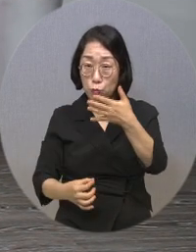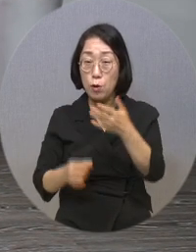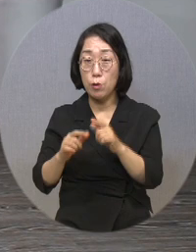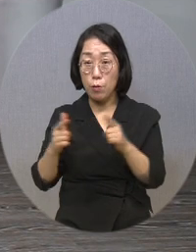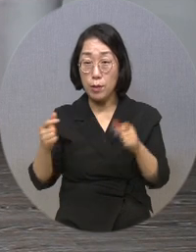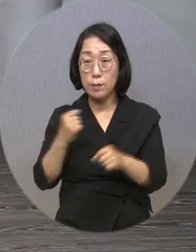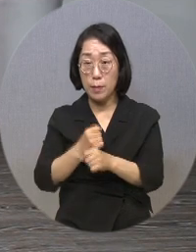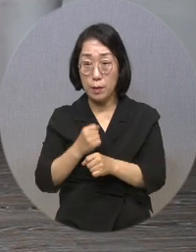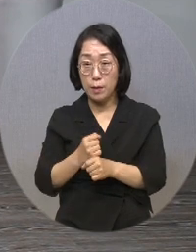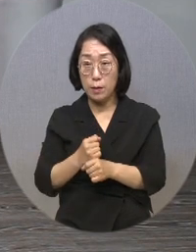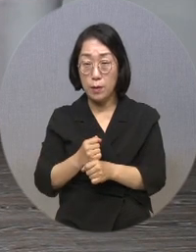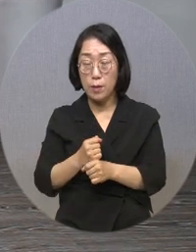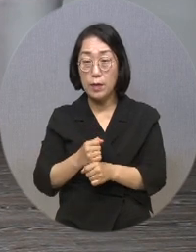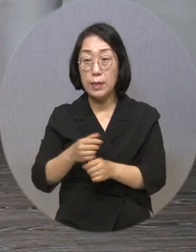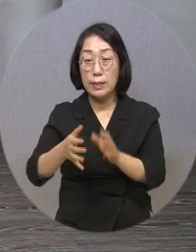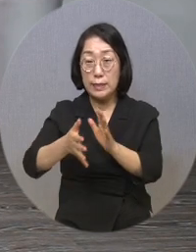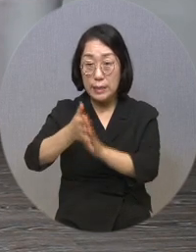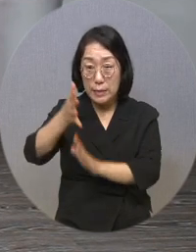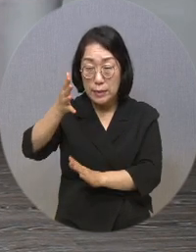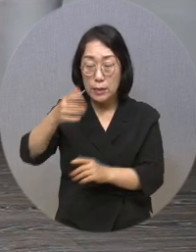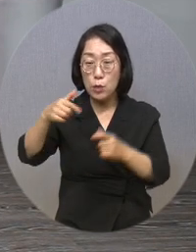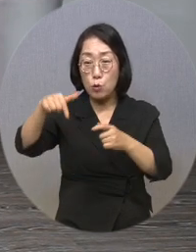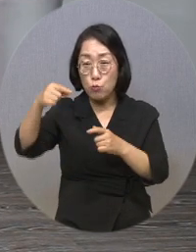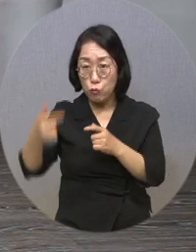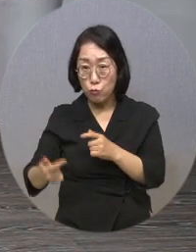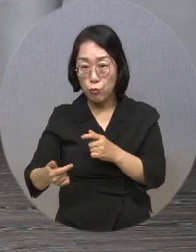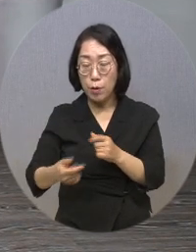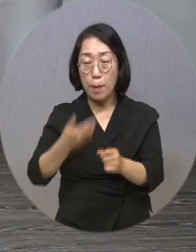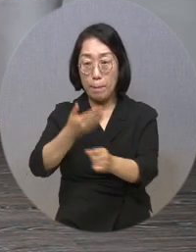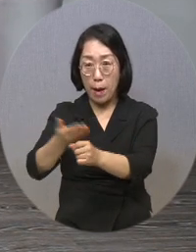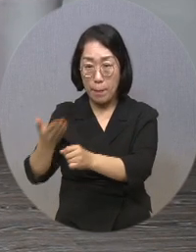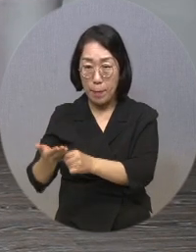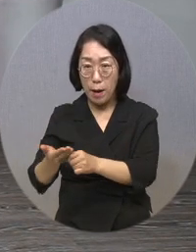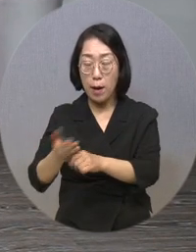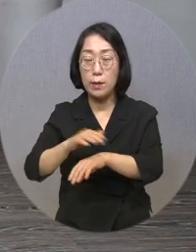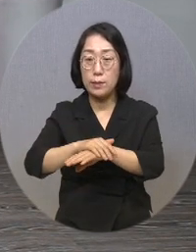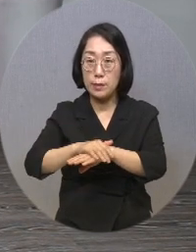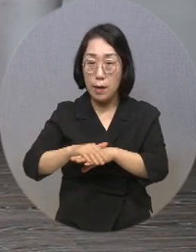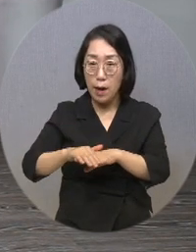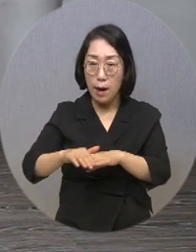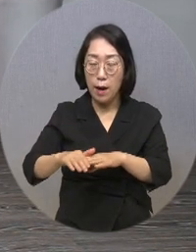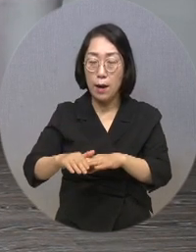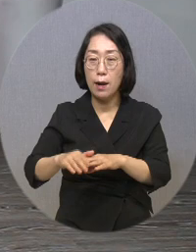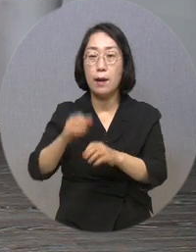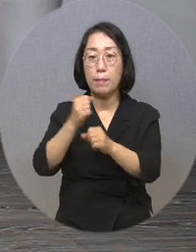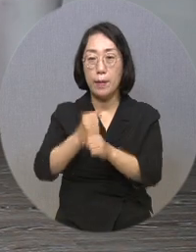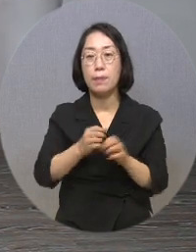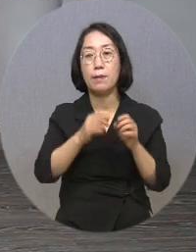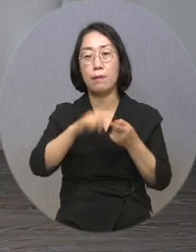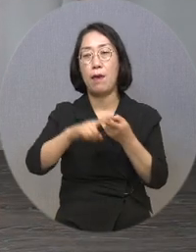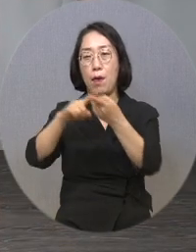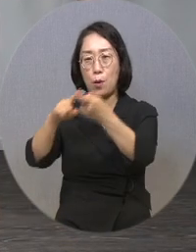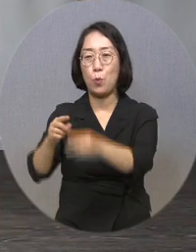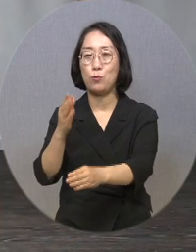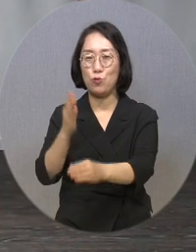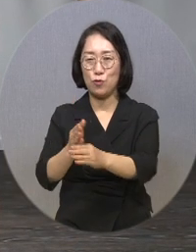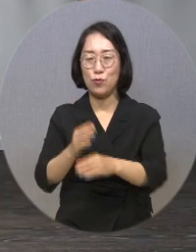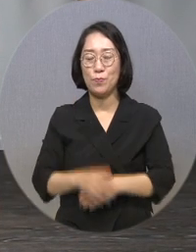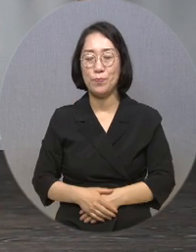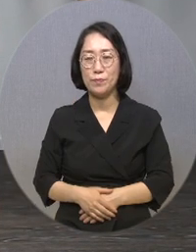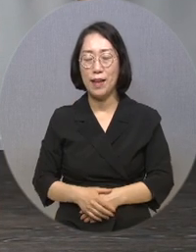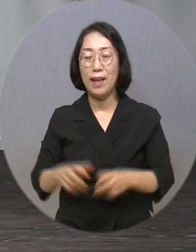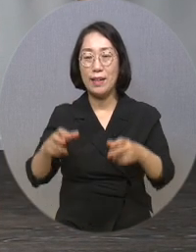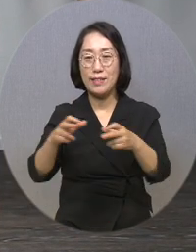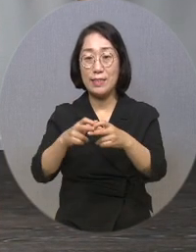각 시군에 보급돼서 어느 정도 정착되어 있다라고 있습니다. 너무 좋은 네. 것 같아요. 네.